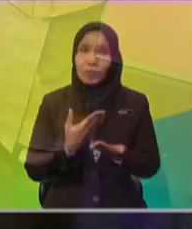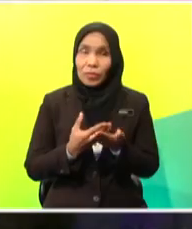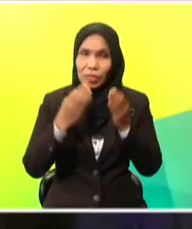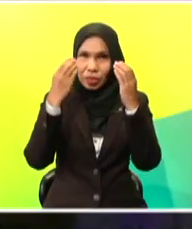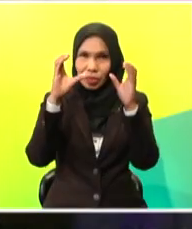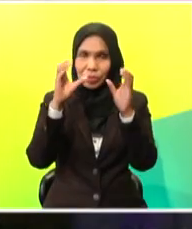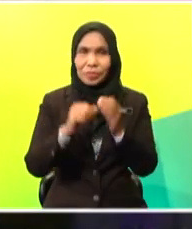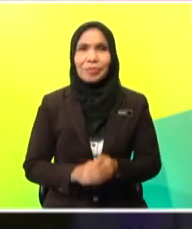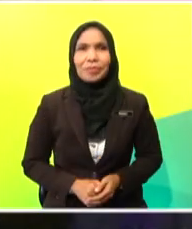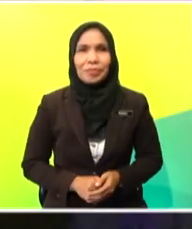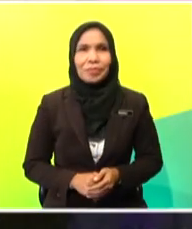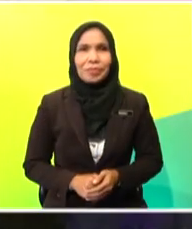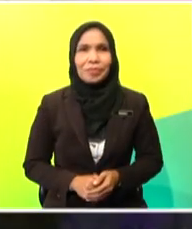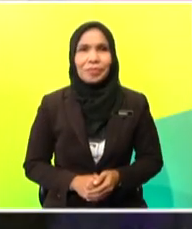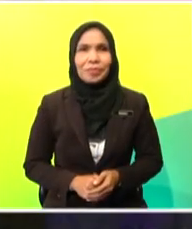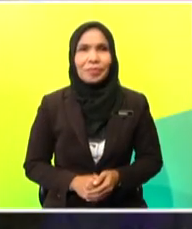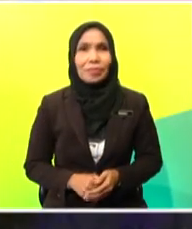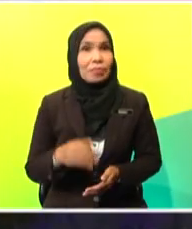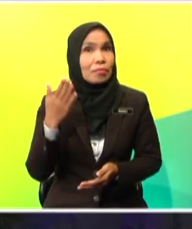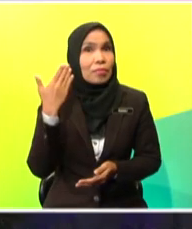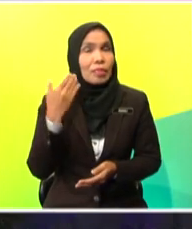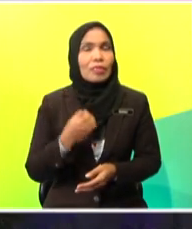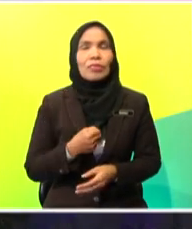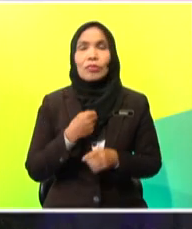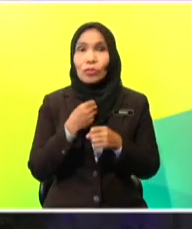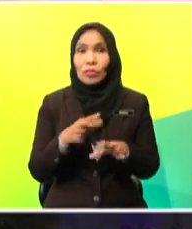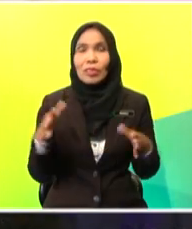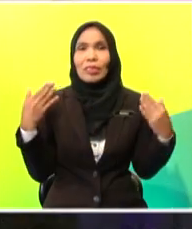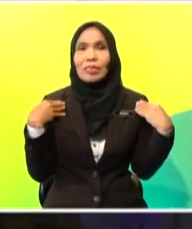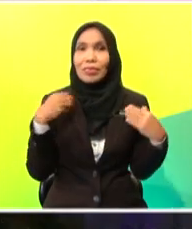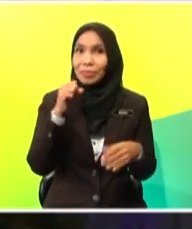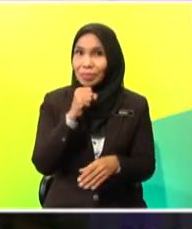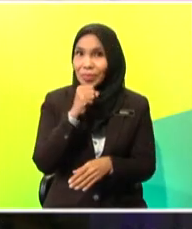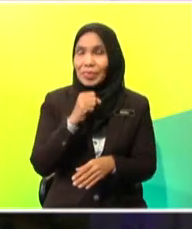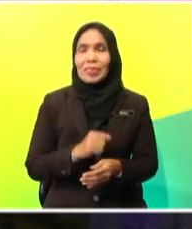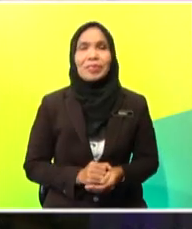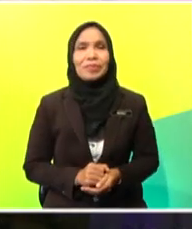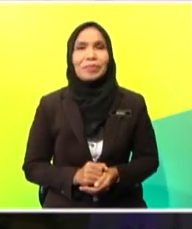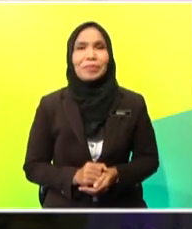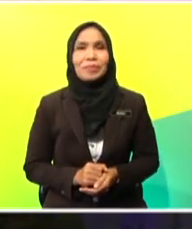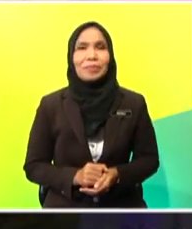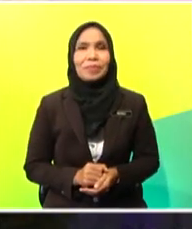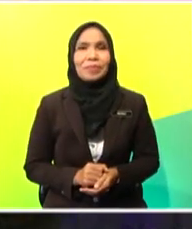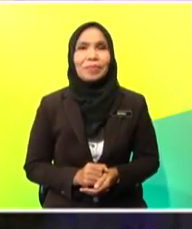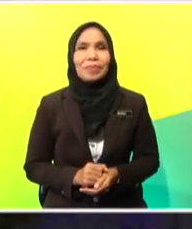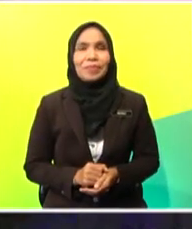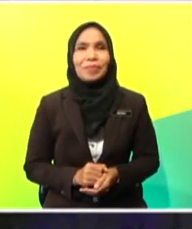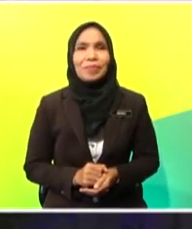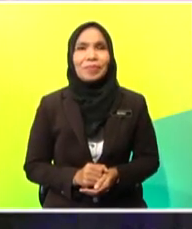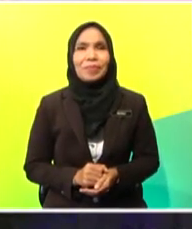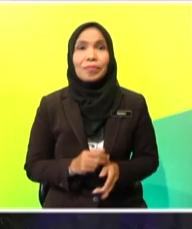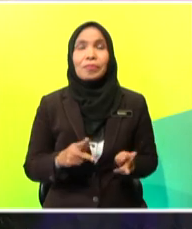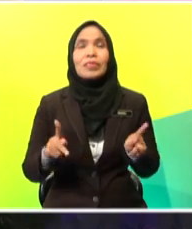diawal tadi kita dah ada nyanyian Om nyanyikan lagu Ebiet si pastinya kita enggak